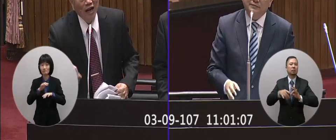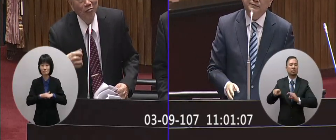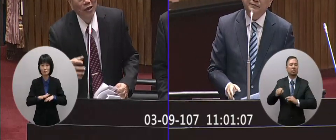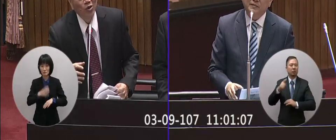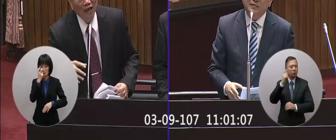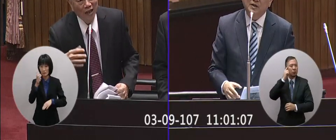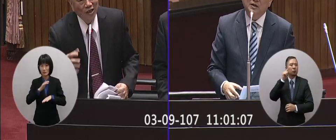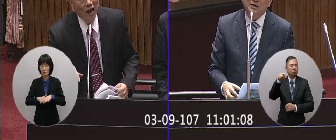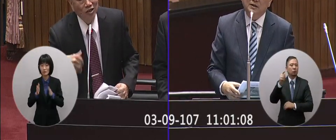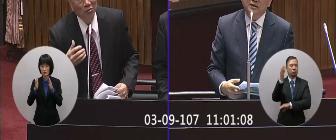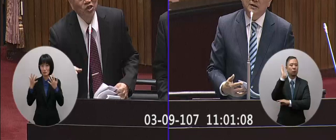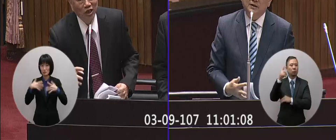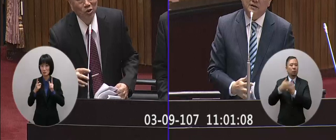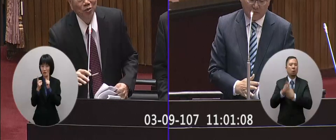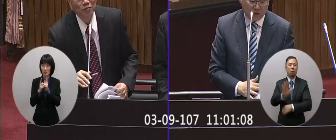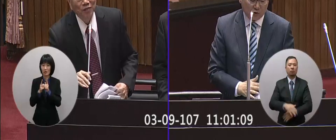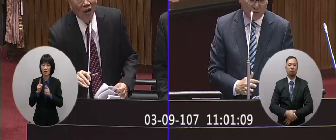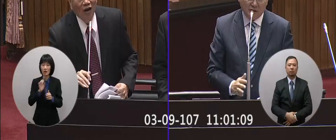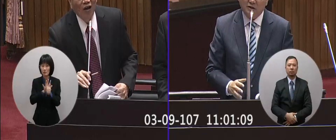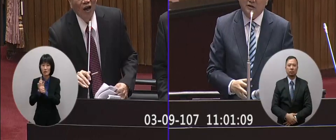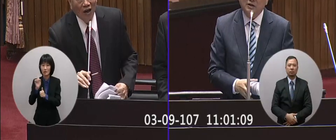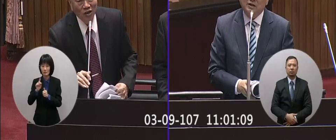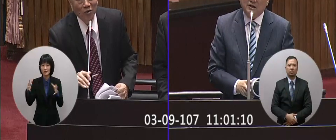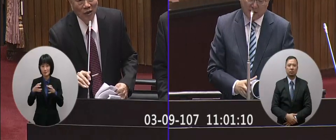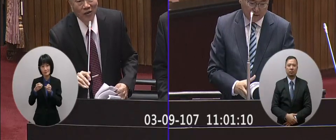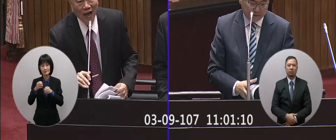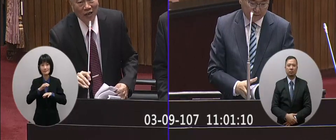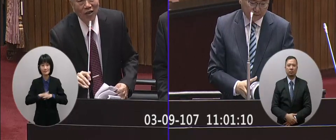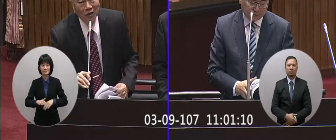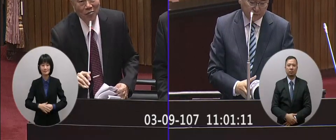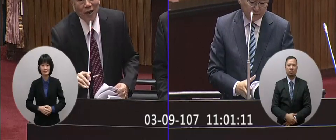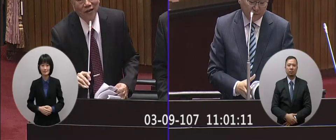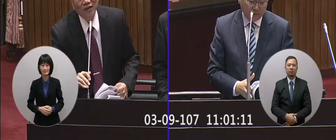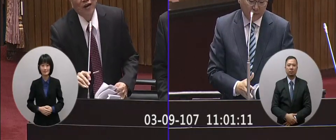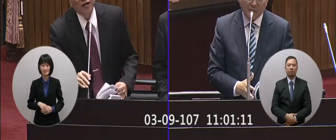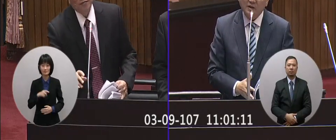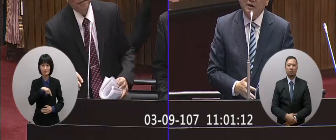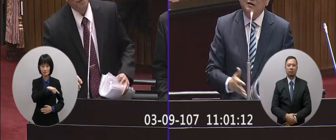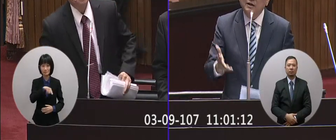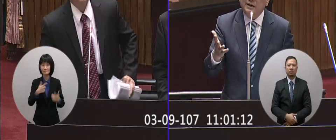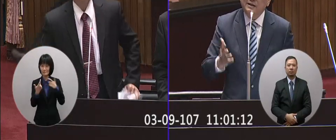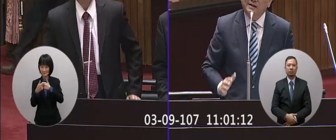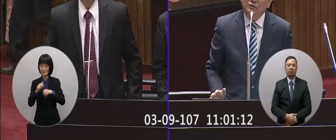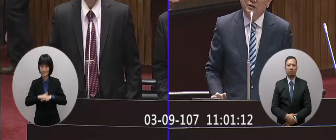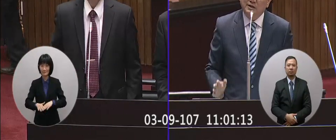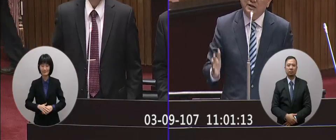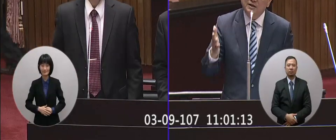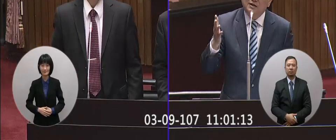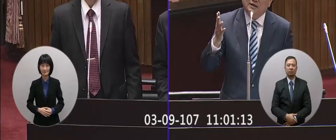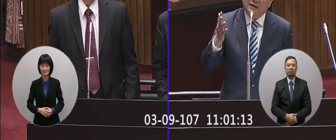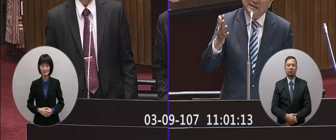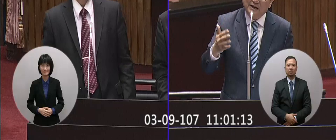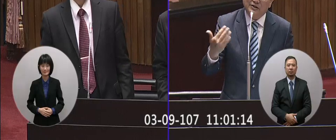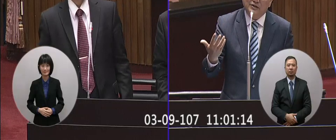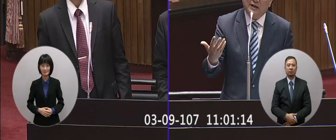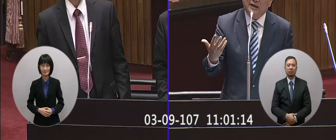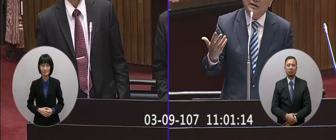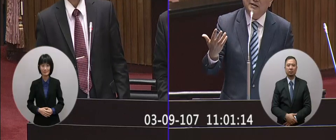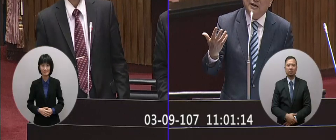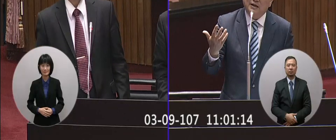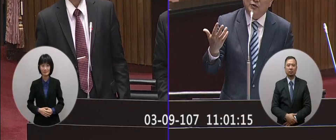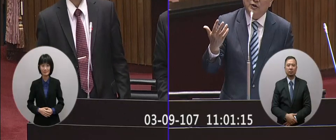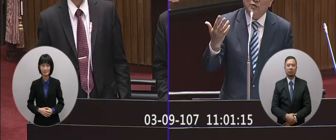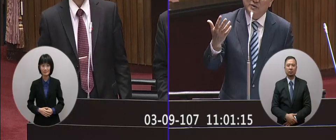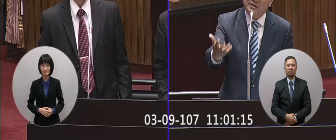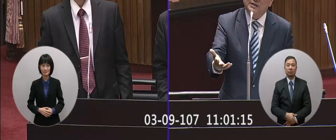我们 来一起来面对，来看怎么协助 来处理。 好，这我们会来配合。 那以上我也再一次的